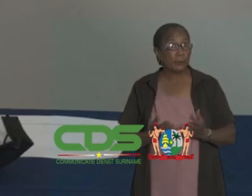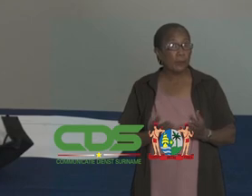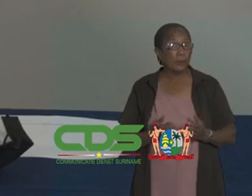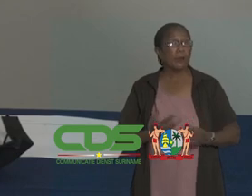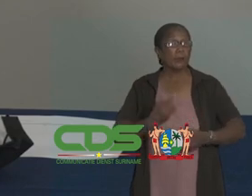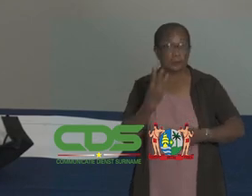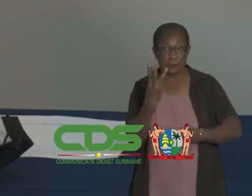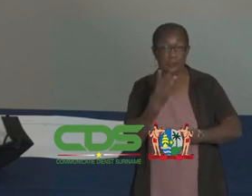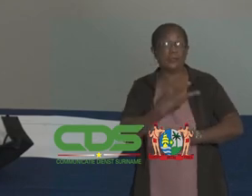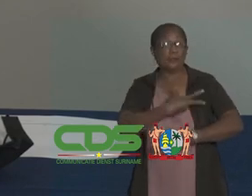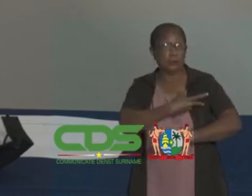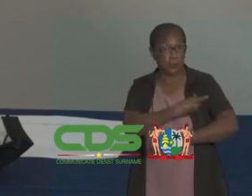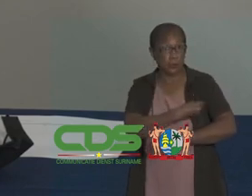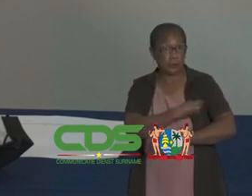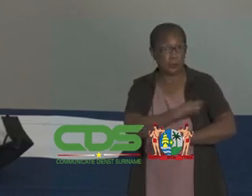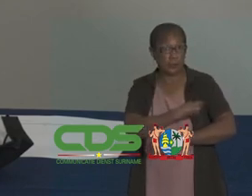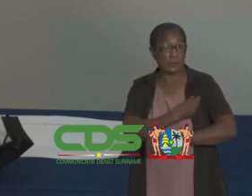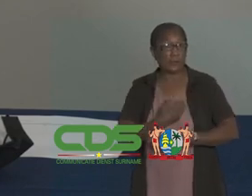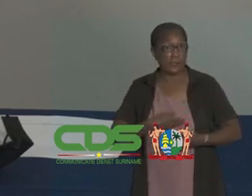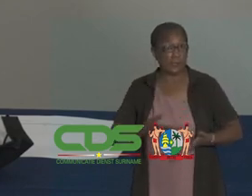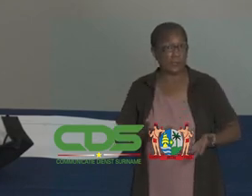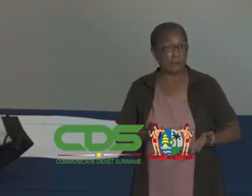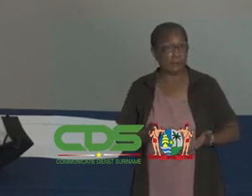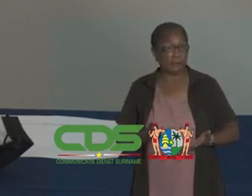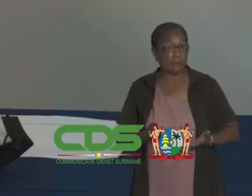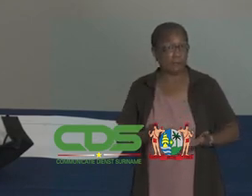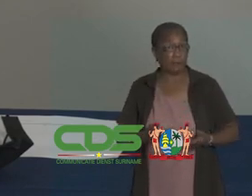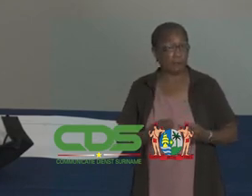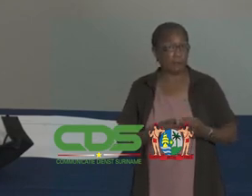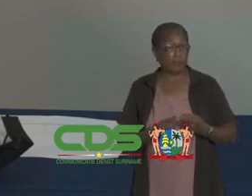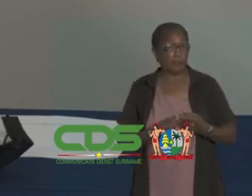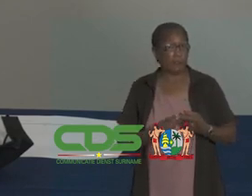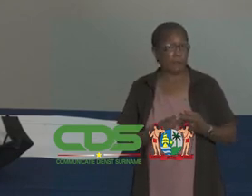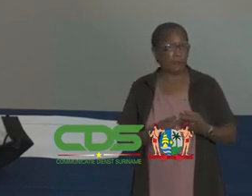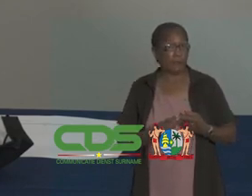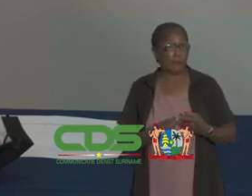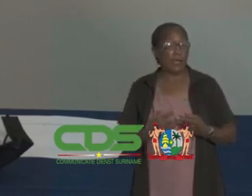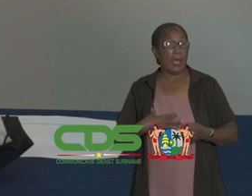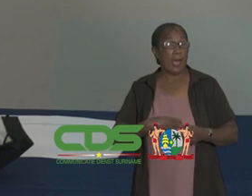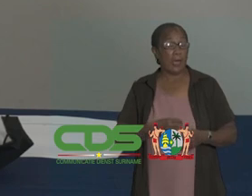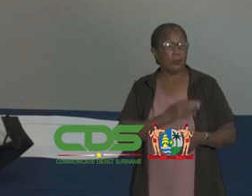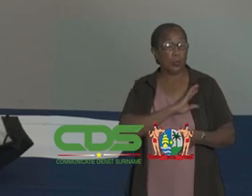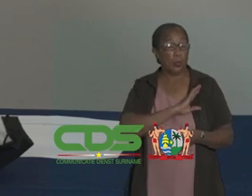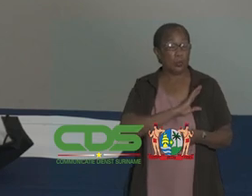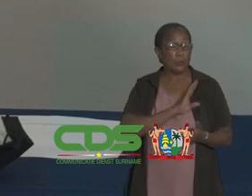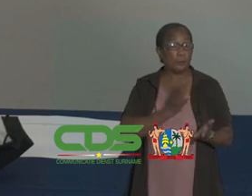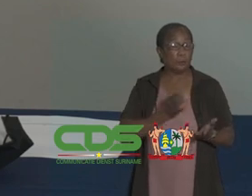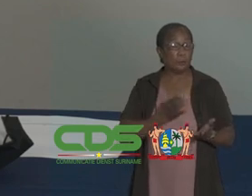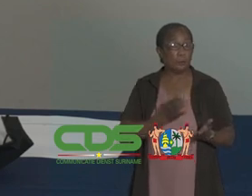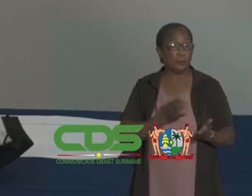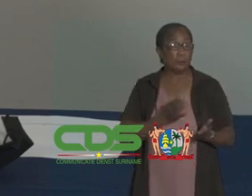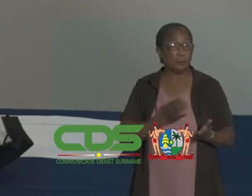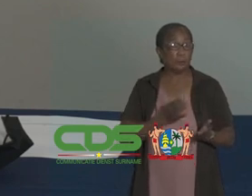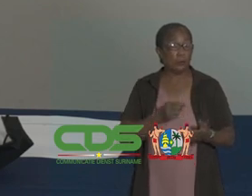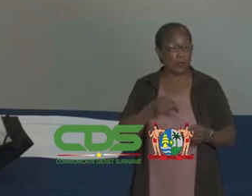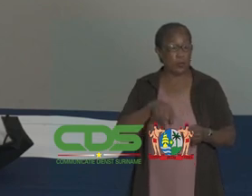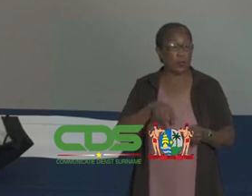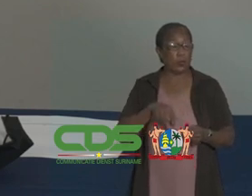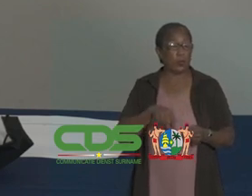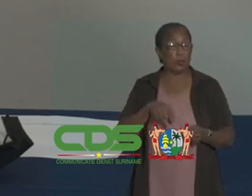geboosterd. Dus hebben een boostervaccin gekregen. We hebben vervolgens nu